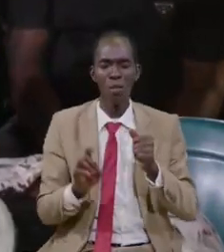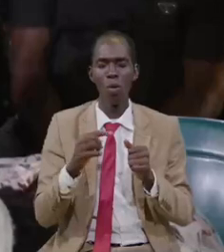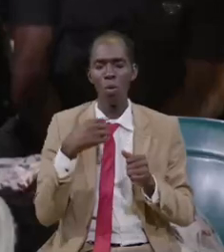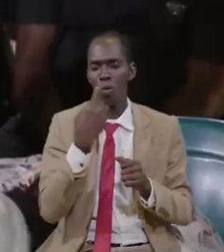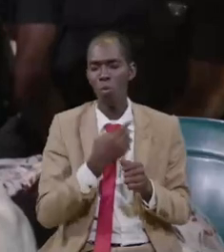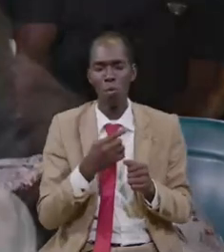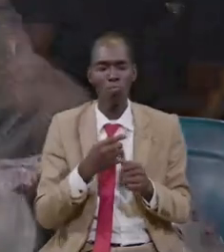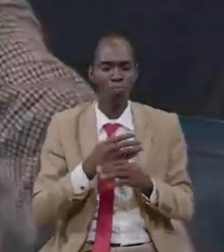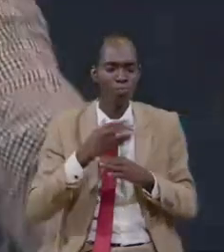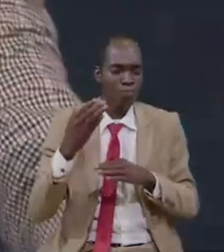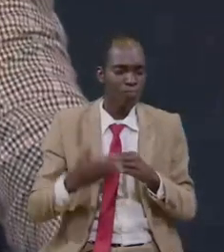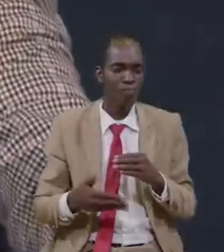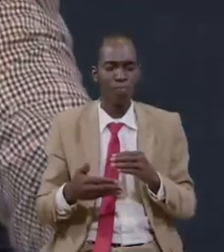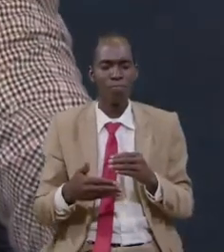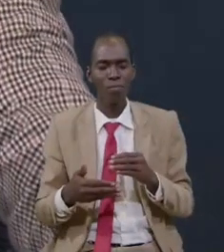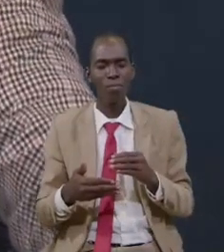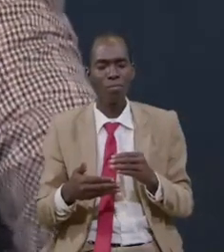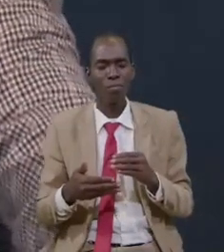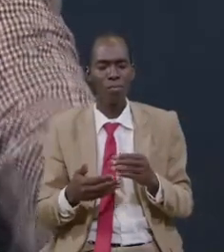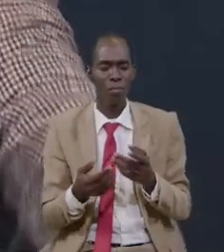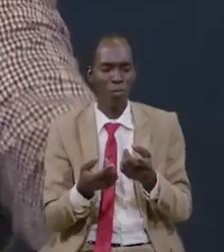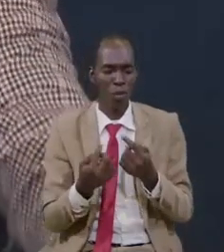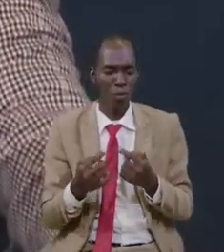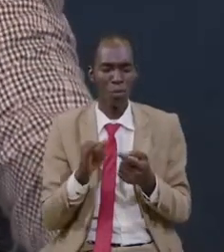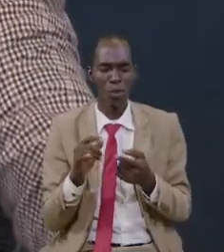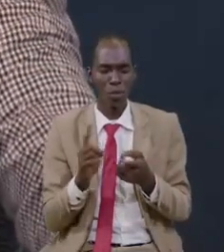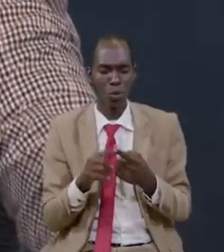cœur, sincèrement, vient à toi maintenant.